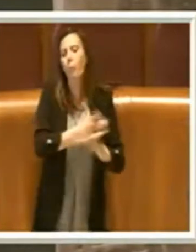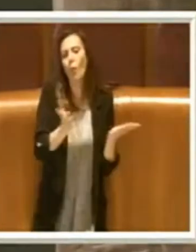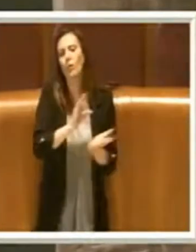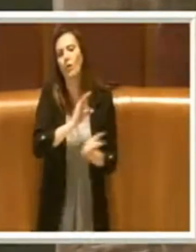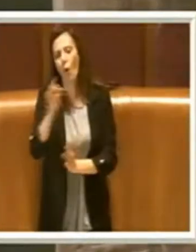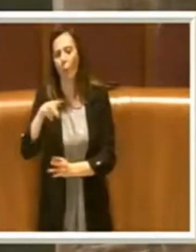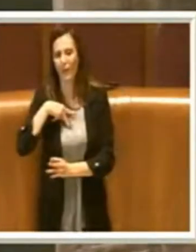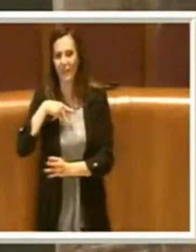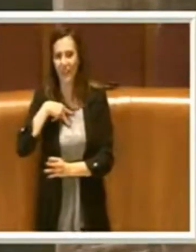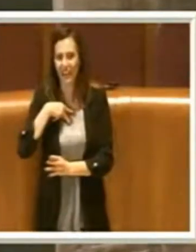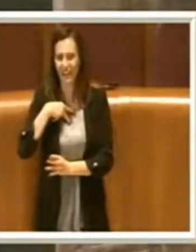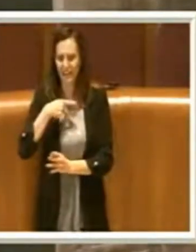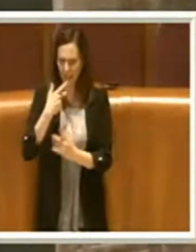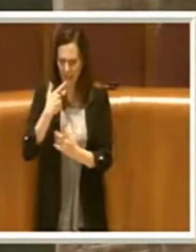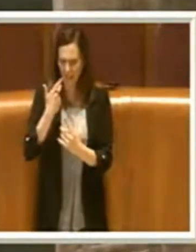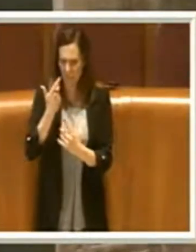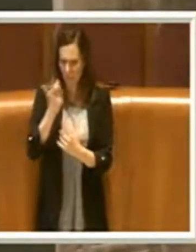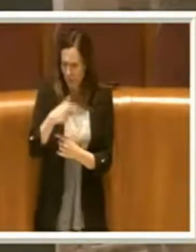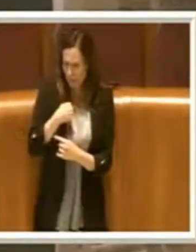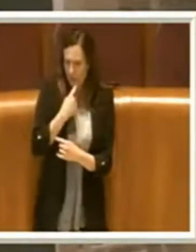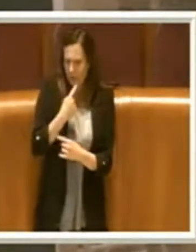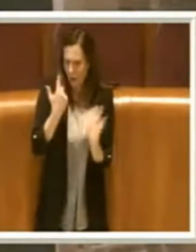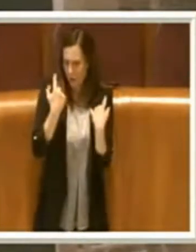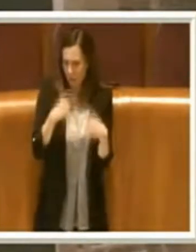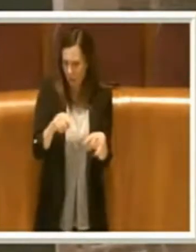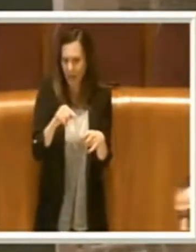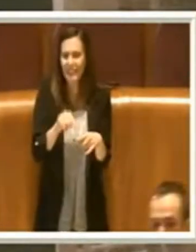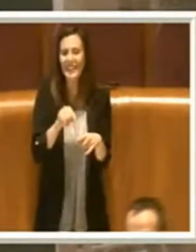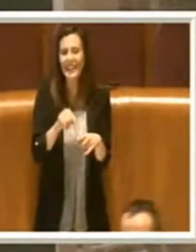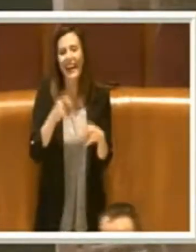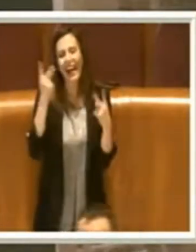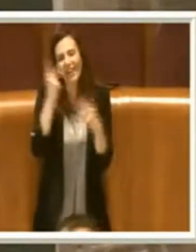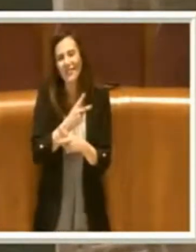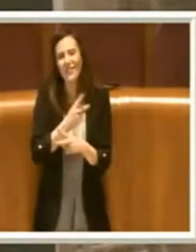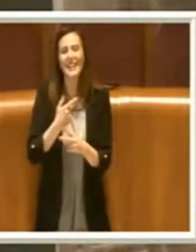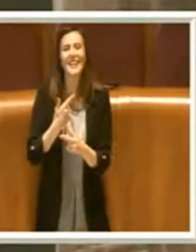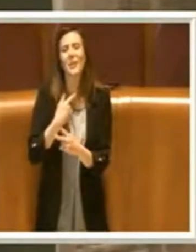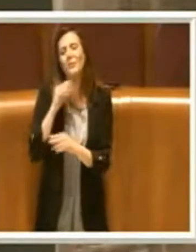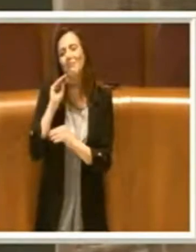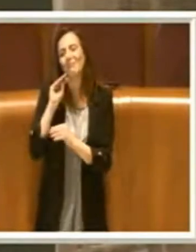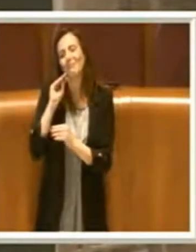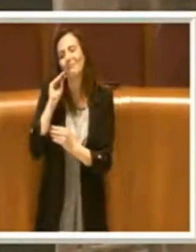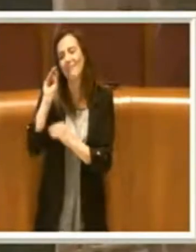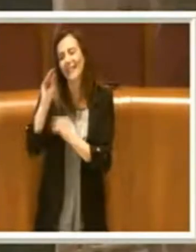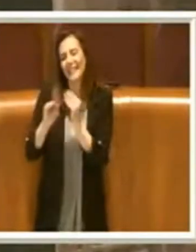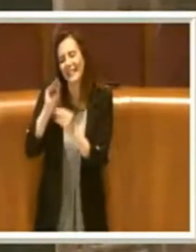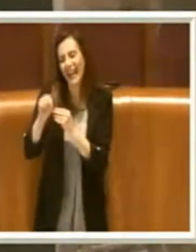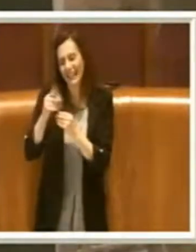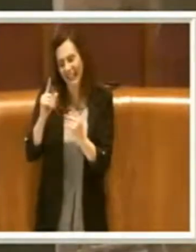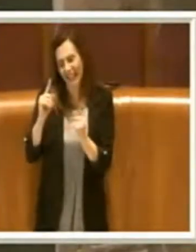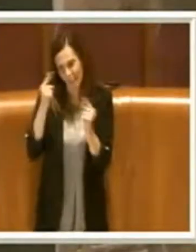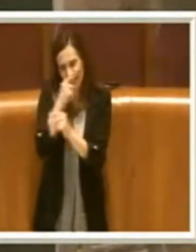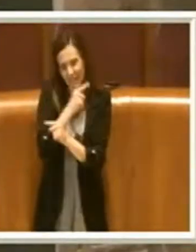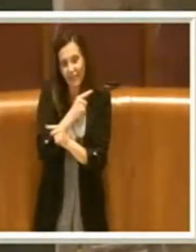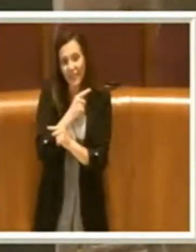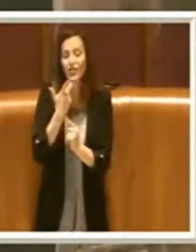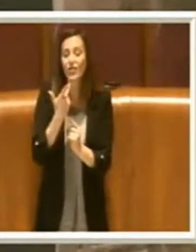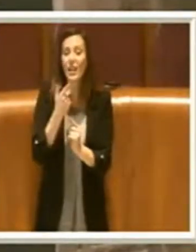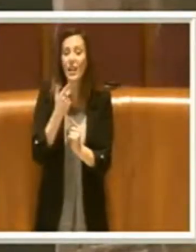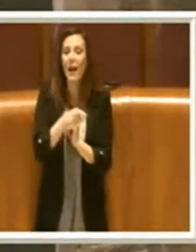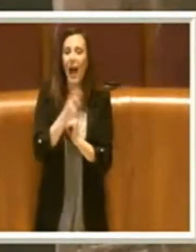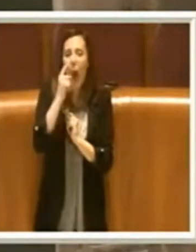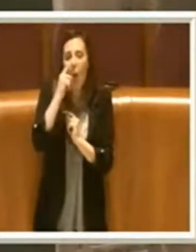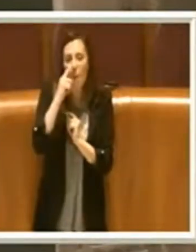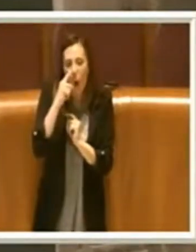perché dico questo vero che è una richiesta molto ambiziosa però chiediamo che queste morosità non